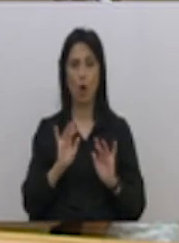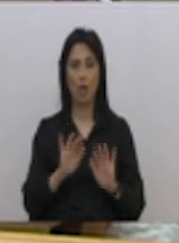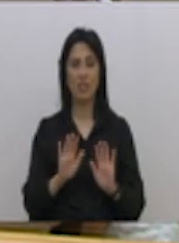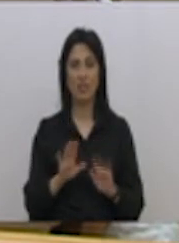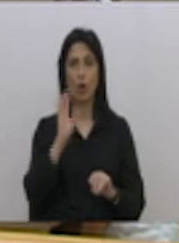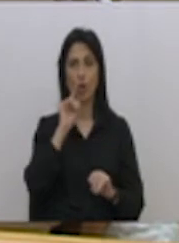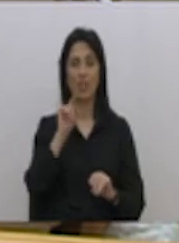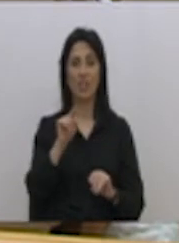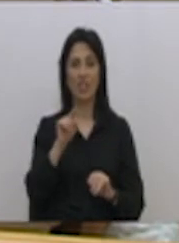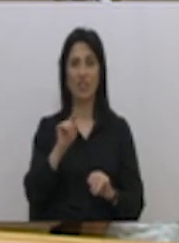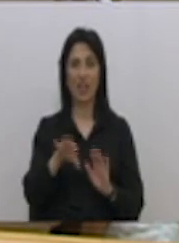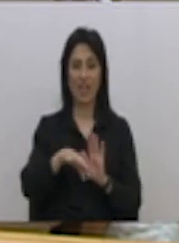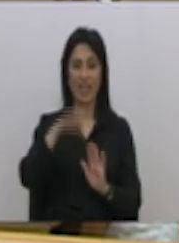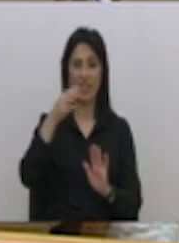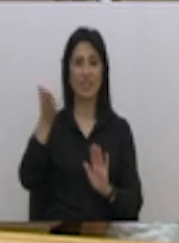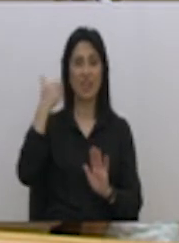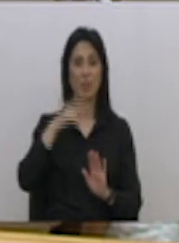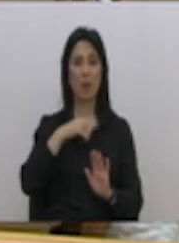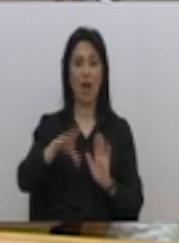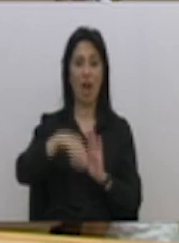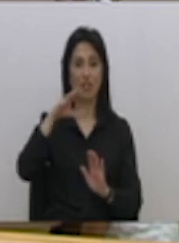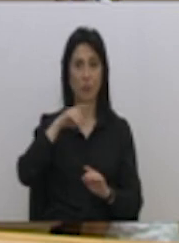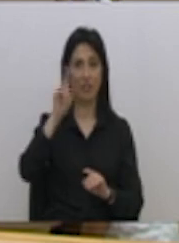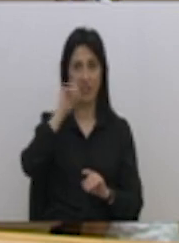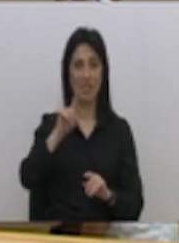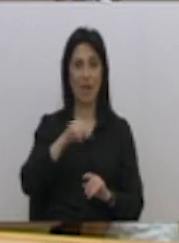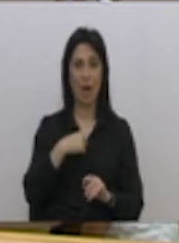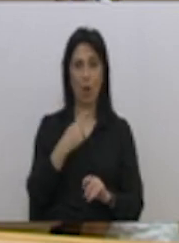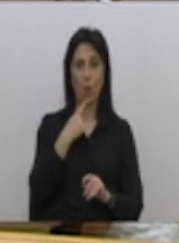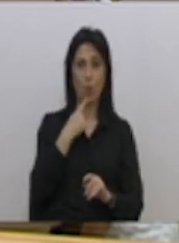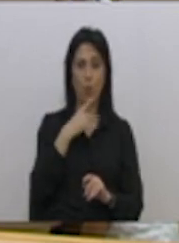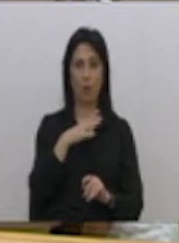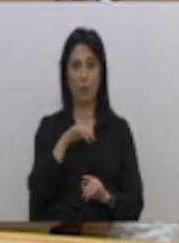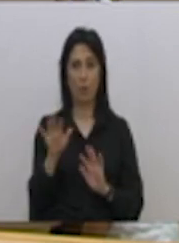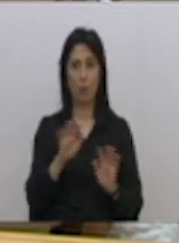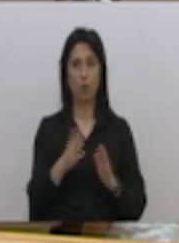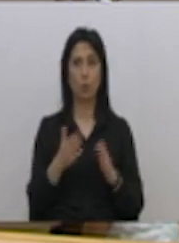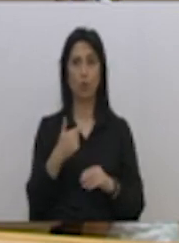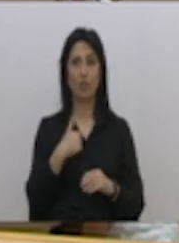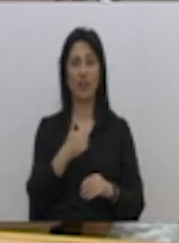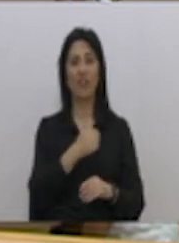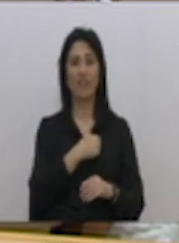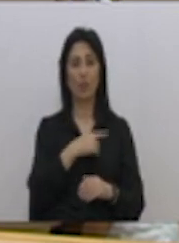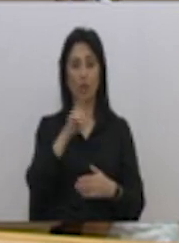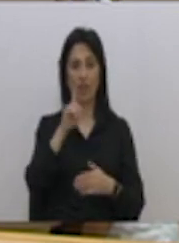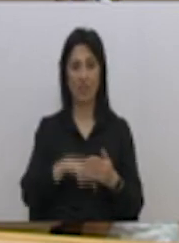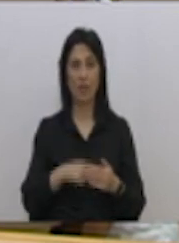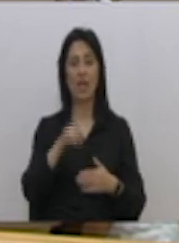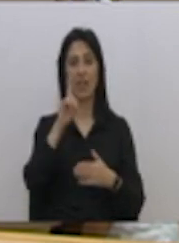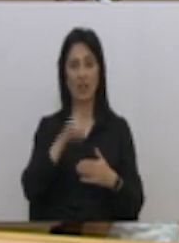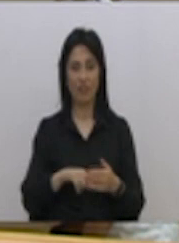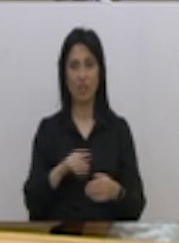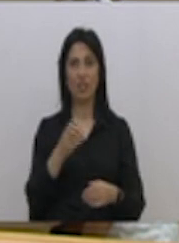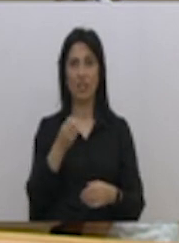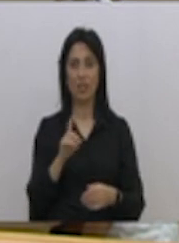Roisa tuen girchevdit, cinamotrovis parlamentii, tuen da skepticismit sau se iho, es procesi, tuen sa tuen window, da gvegerebina, da vigeretki